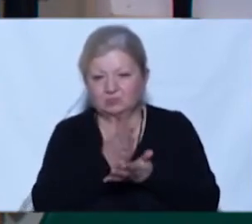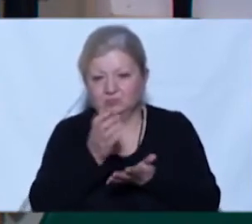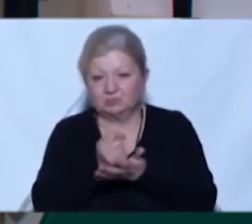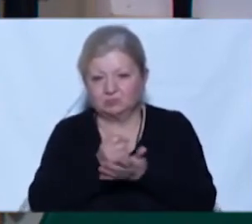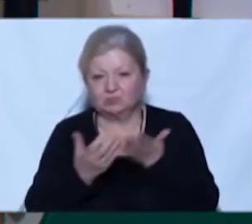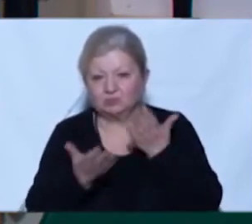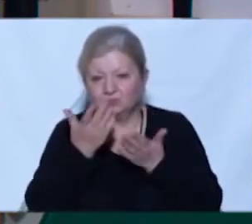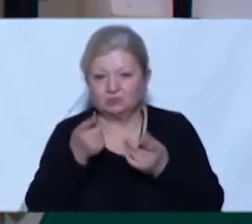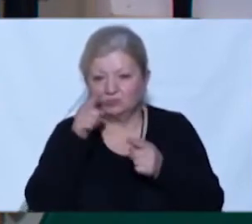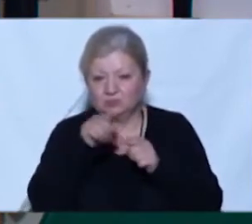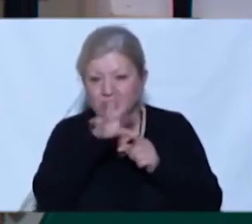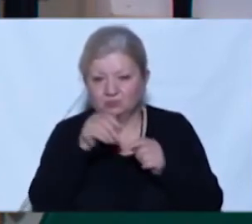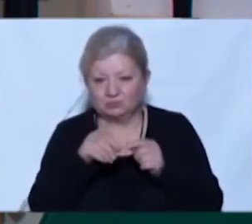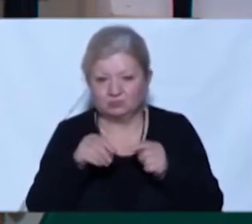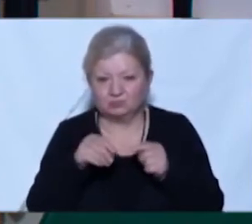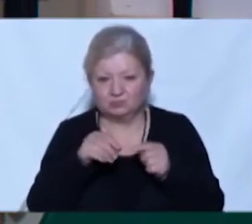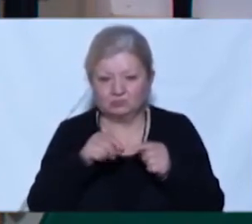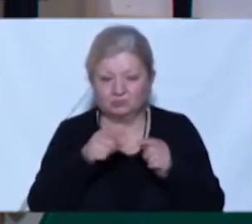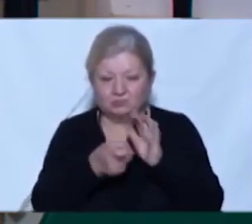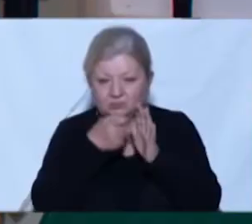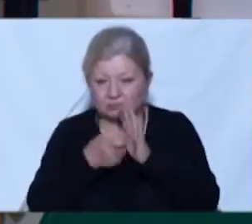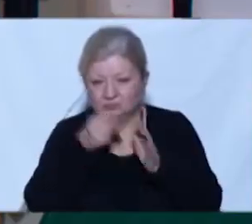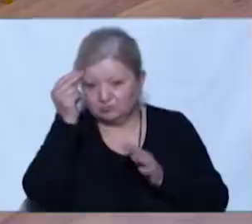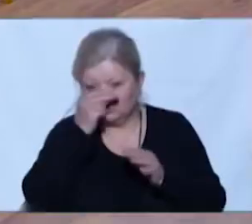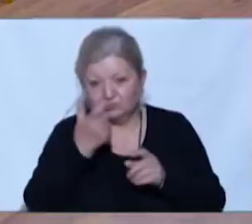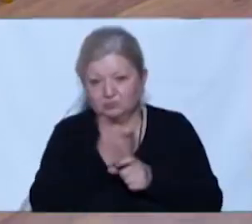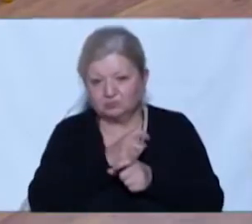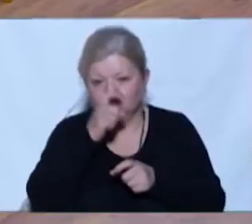მათ გაეცნობით, არ იქნება აურიკო. Გარდა ამისა,